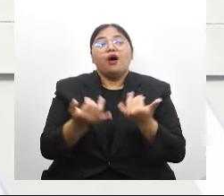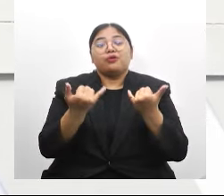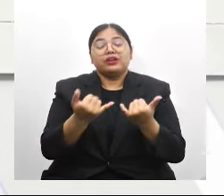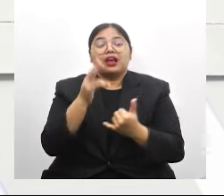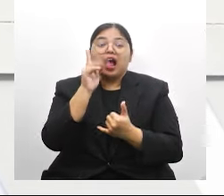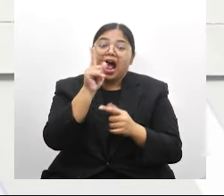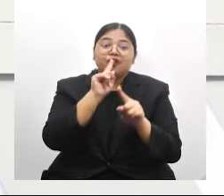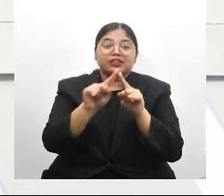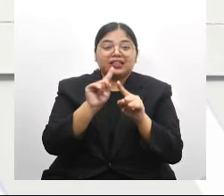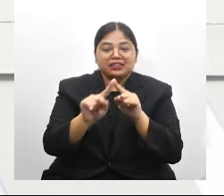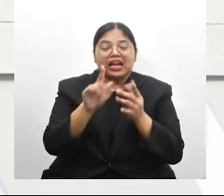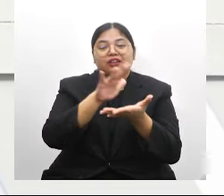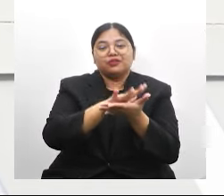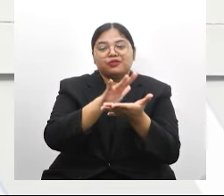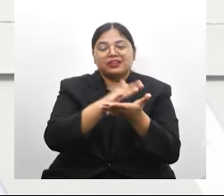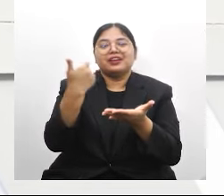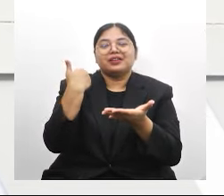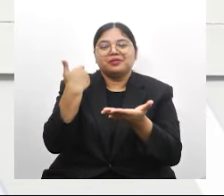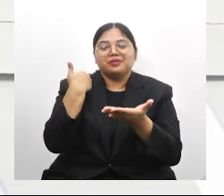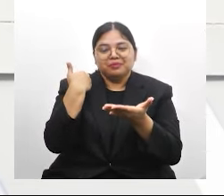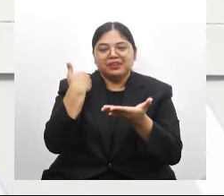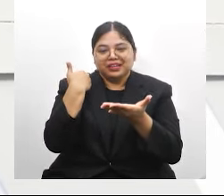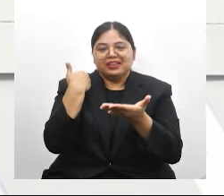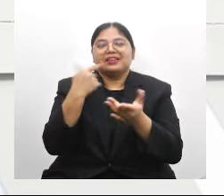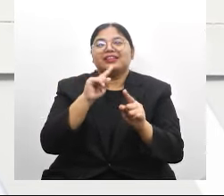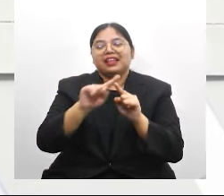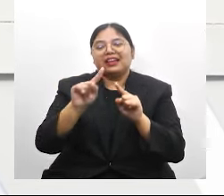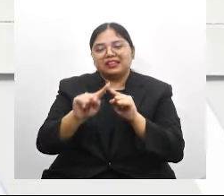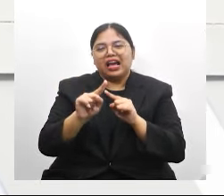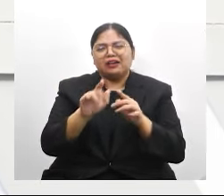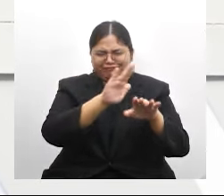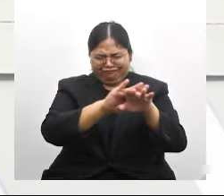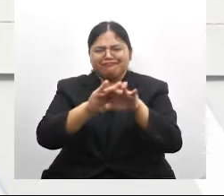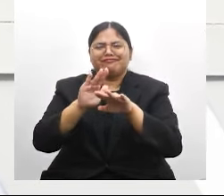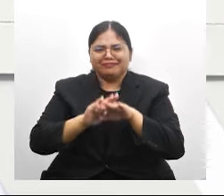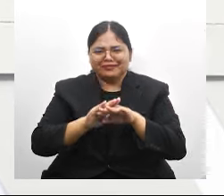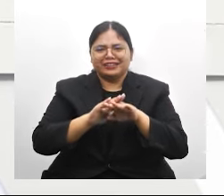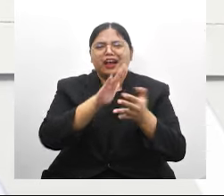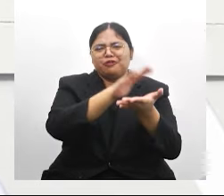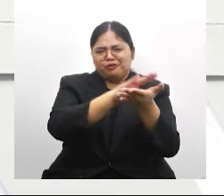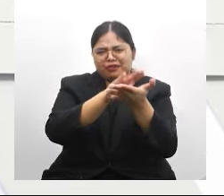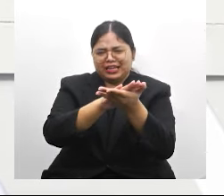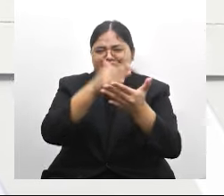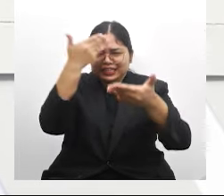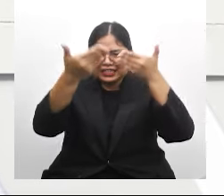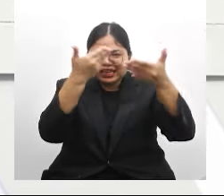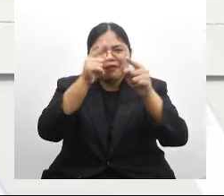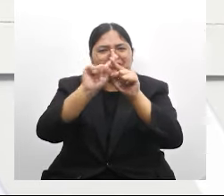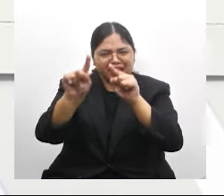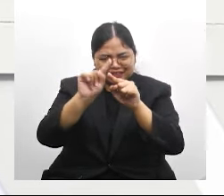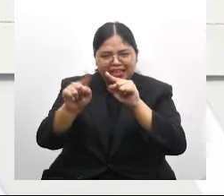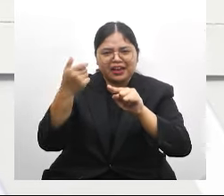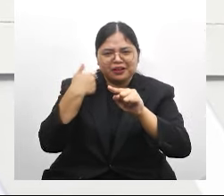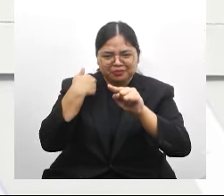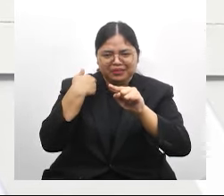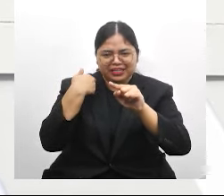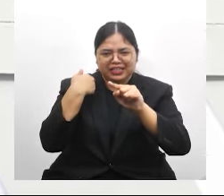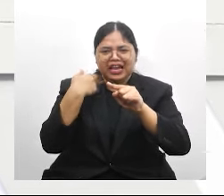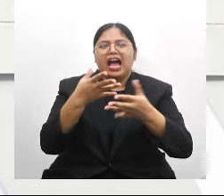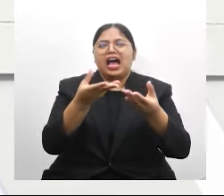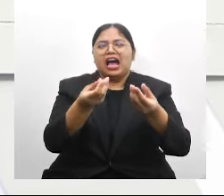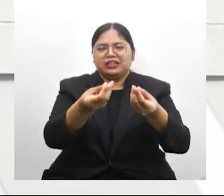ๆของโรงเรียนมาฝากกันเป็นประจำนะครับและขอเชิญชวนนะครับให้โรงเรียนนะครับที่มีกิจกรรมเด่นนะครับได้ส่งเรื่องราวดีๆมา